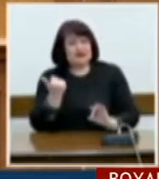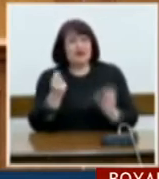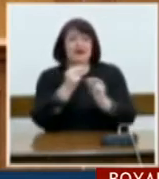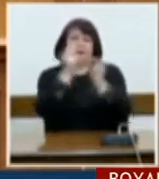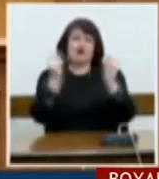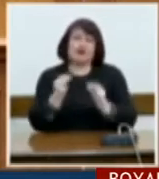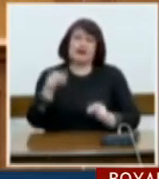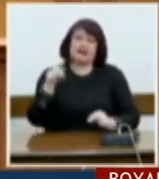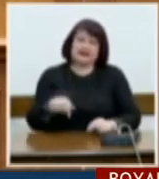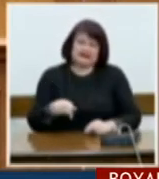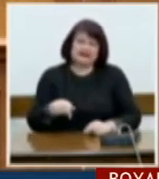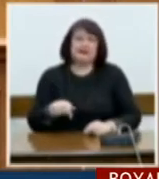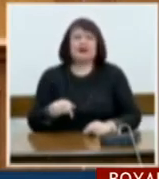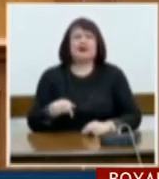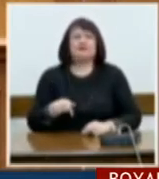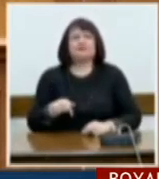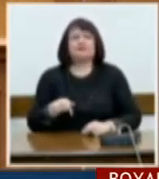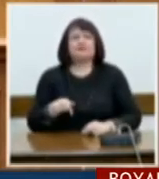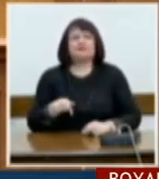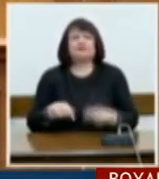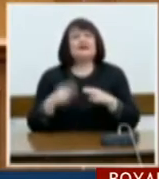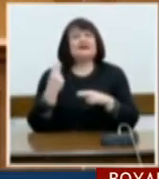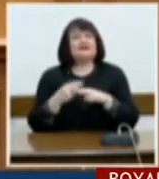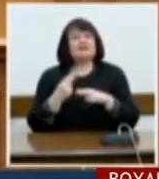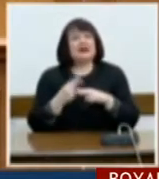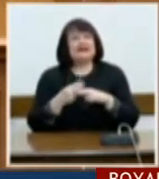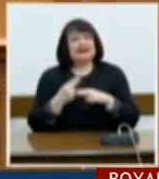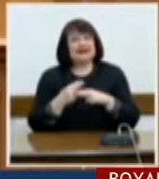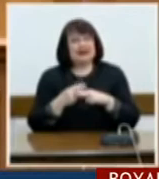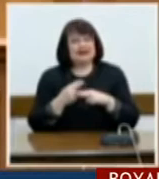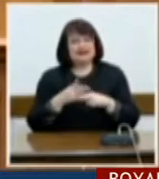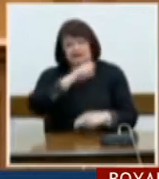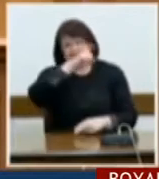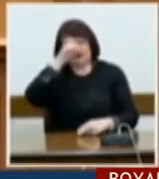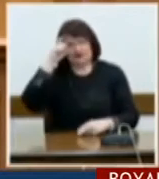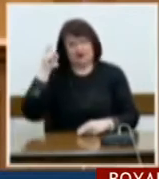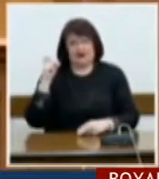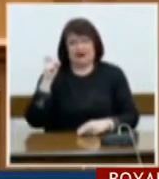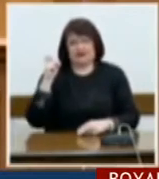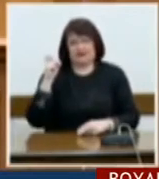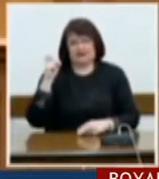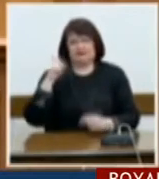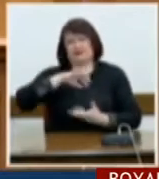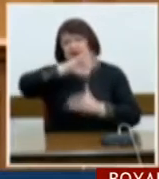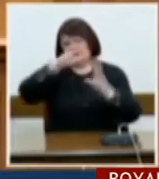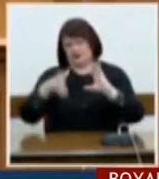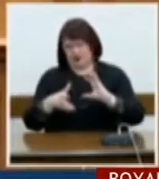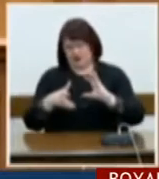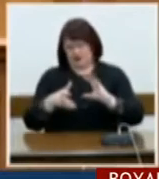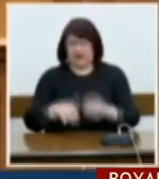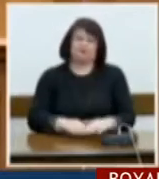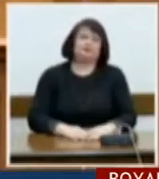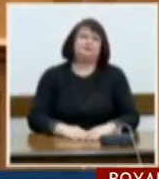σήμερα να υπάρχουν σημαντικές εμπλοκές στην παγκόσμια εφοδιαστική αλυσίδα. Υπάρχει όμως και